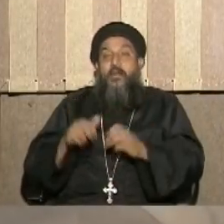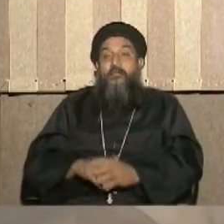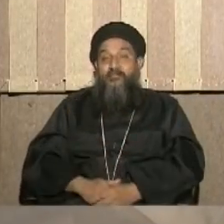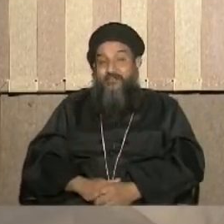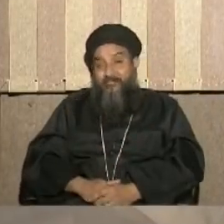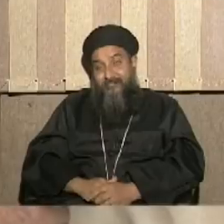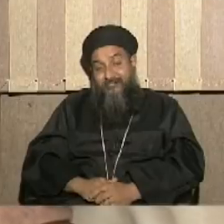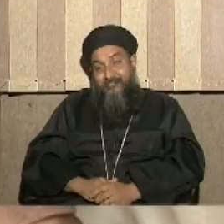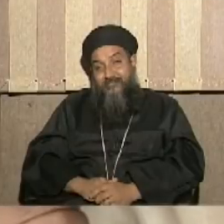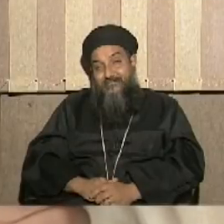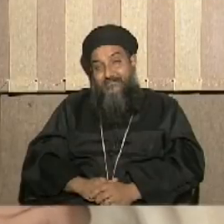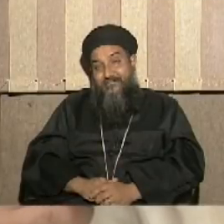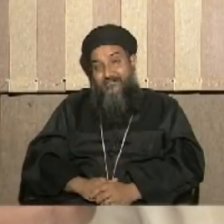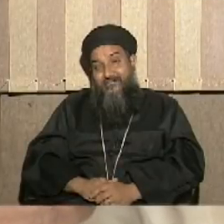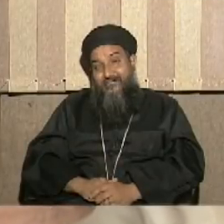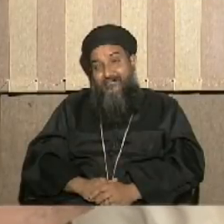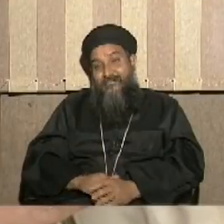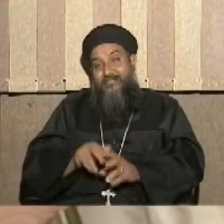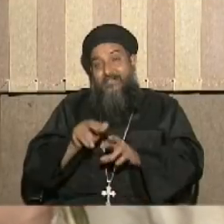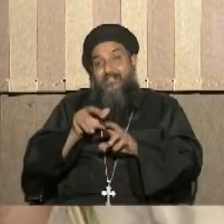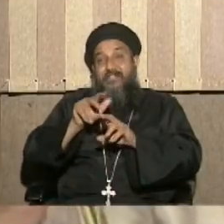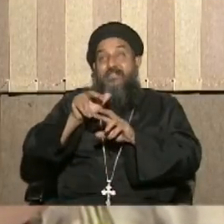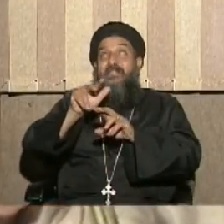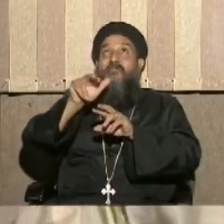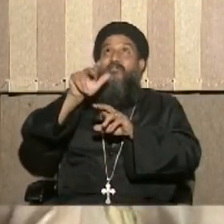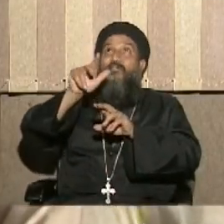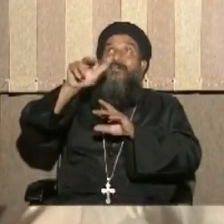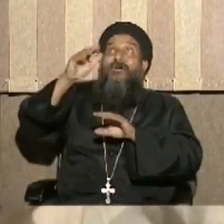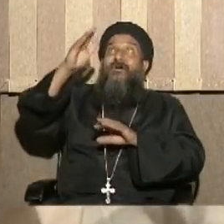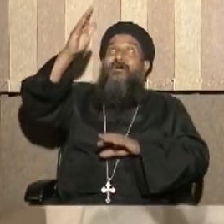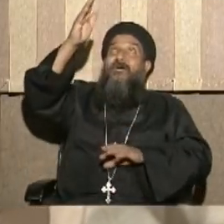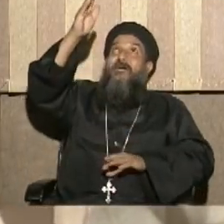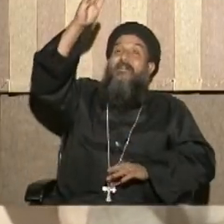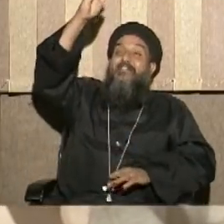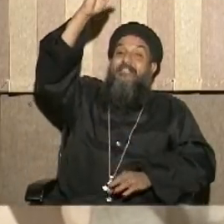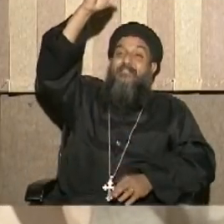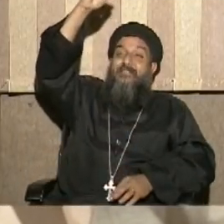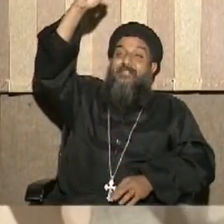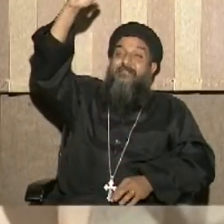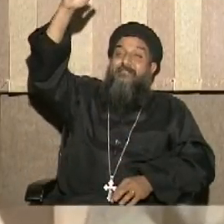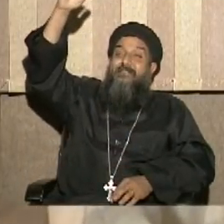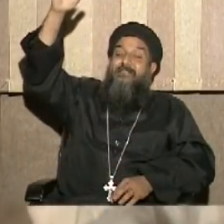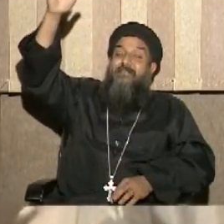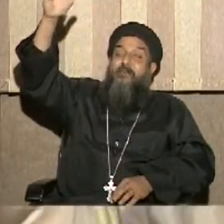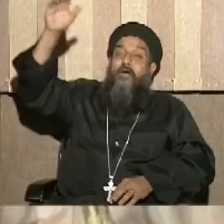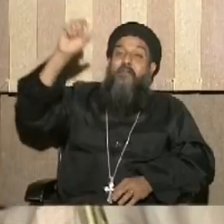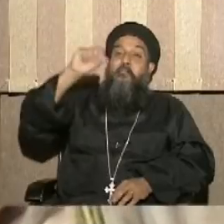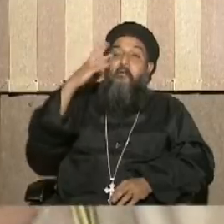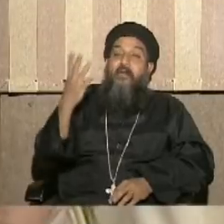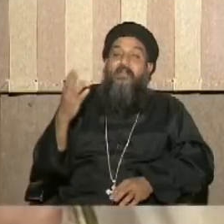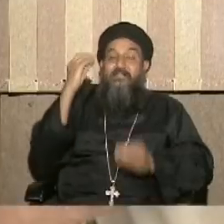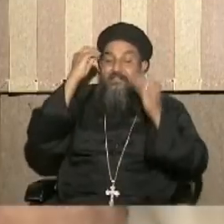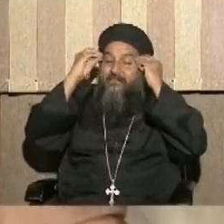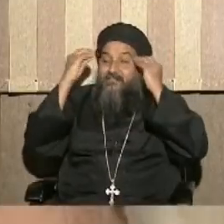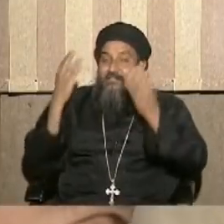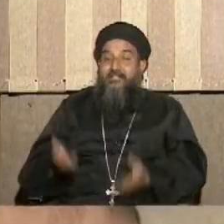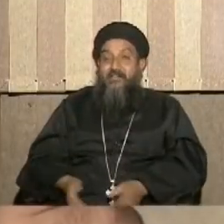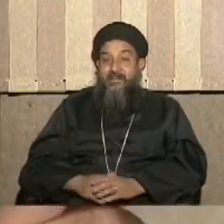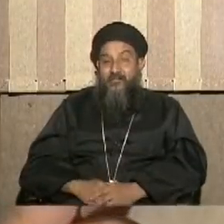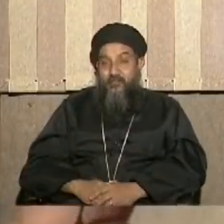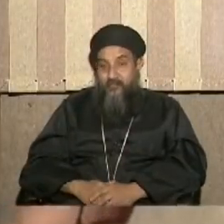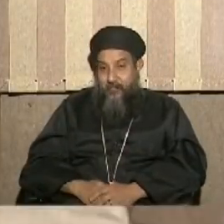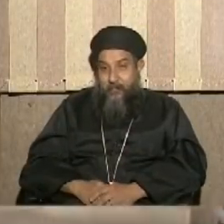شاهد عليها البار. والصلاة تخرج من فم ديماديوس نار نار.